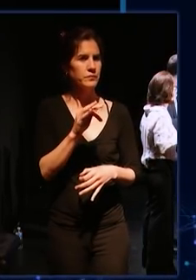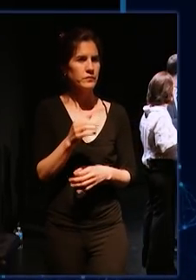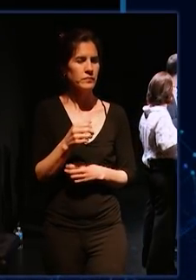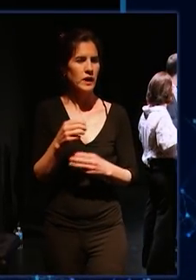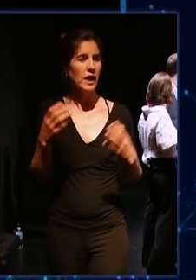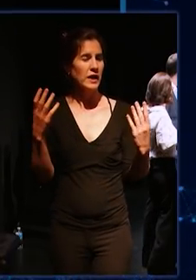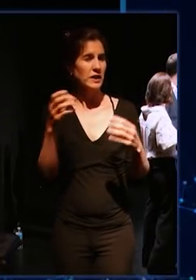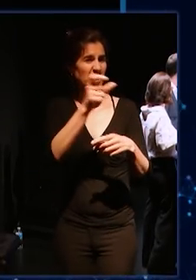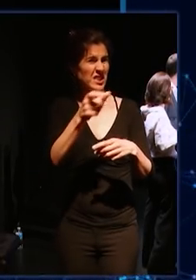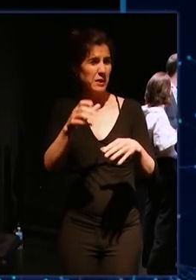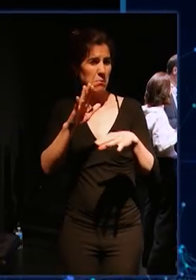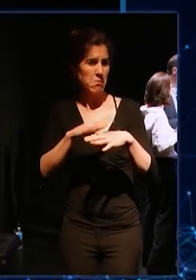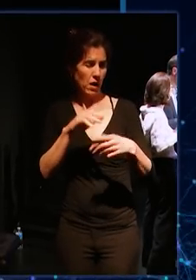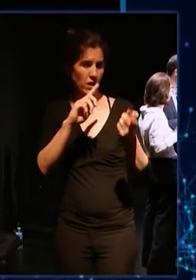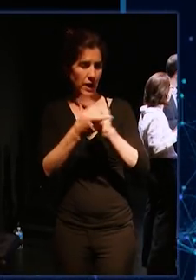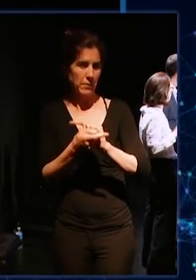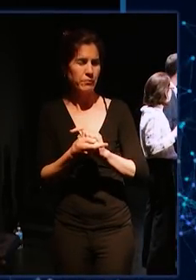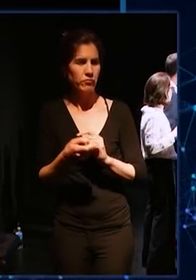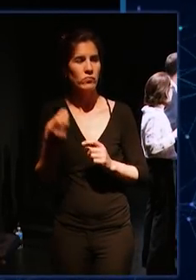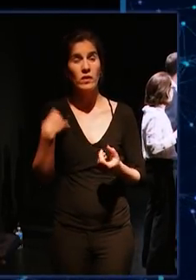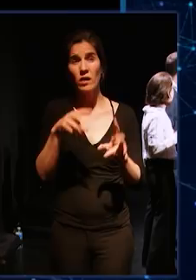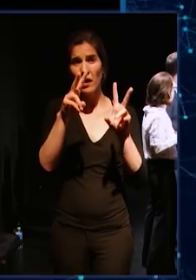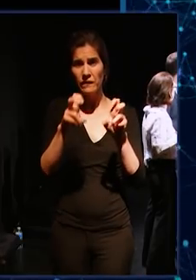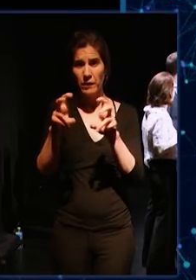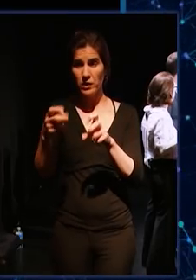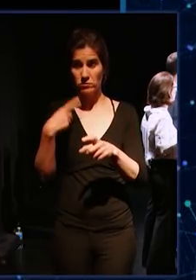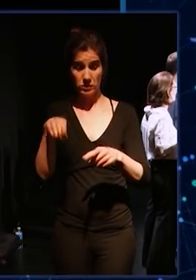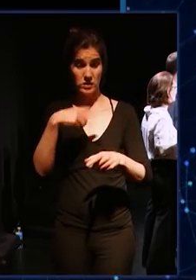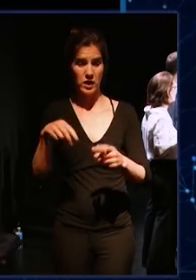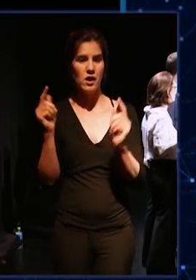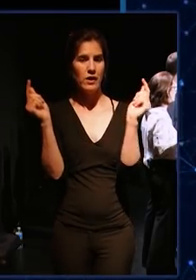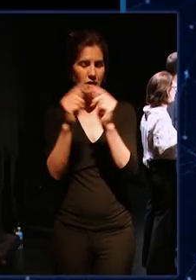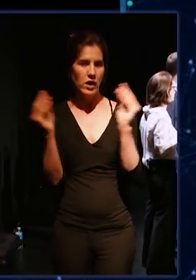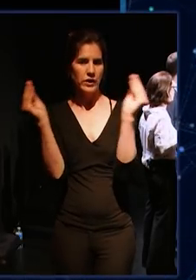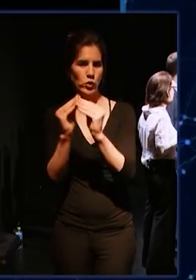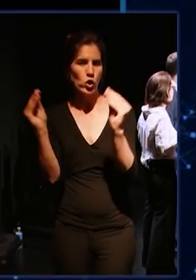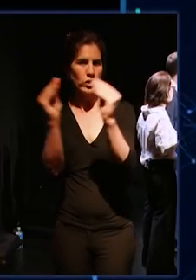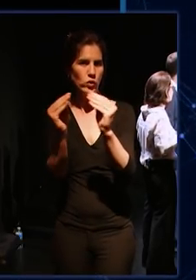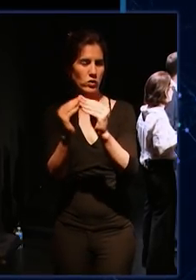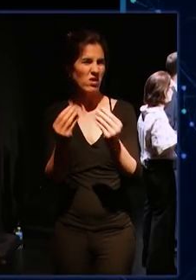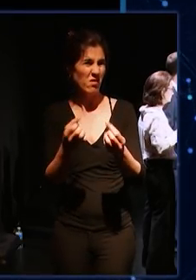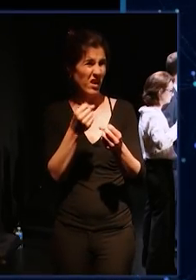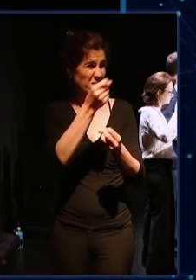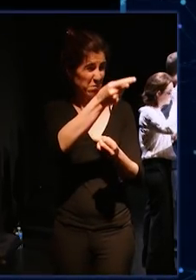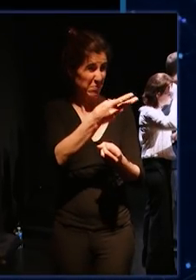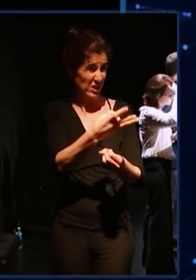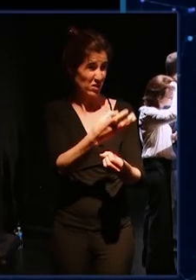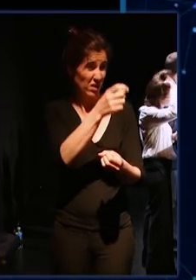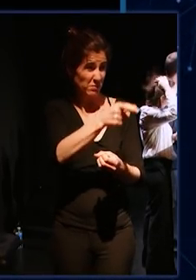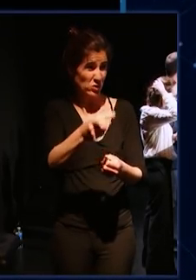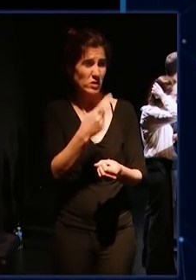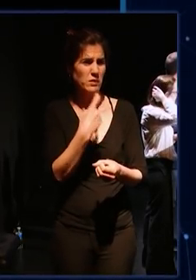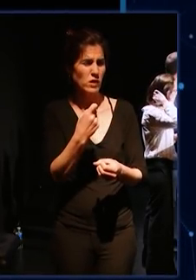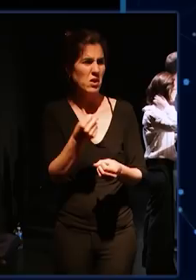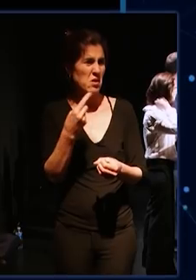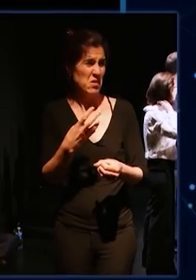és un tema que ens hem trobat força a mesura que ens anem reunint, i una de les primeres queixes que mostrava la gent és que justament el regidor d'esports